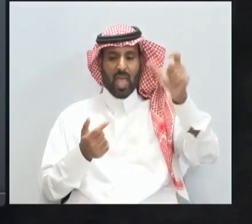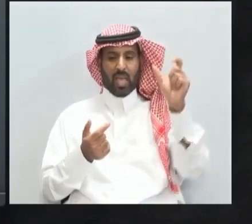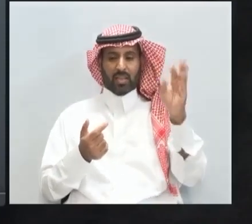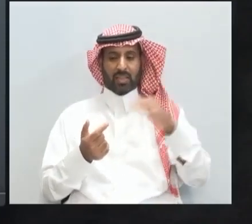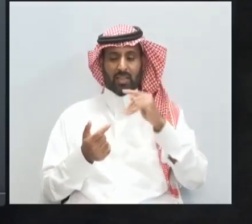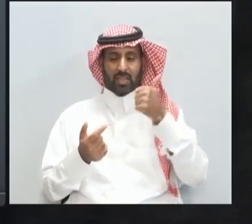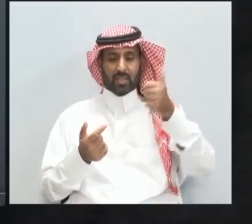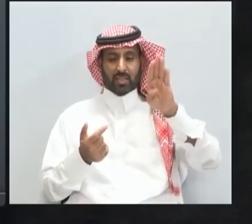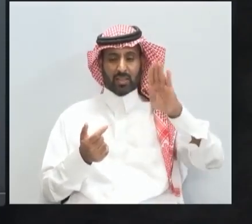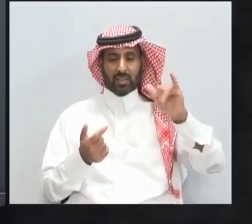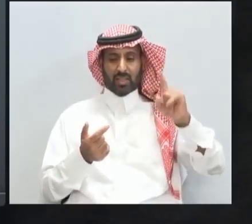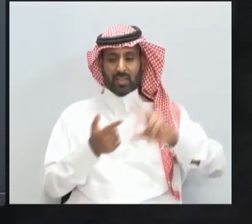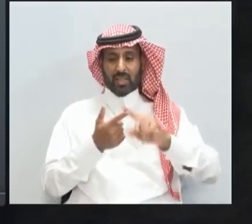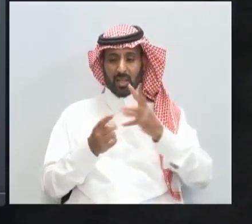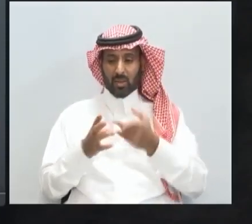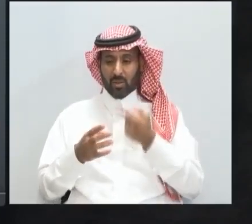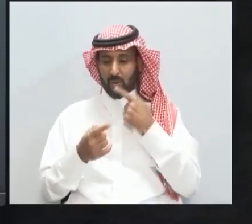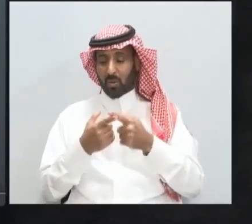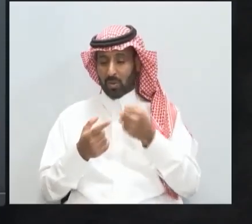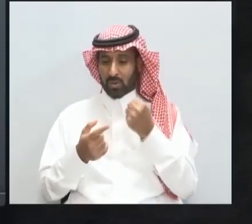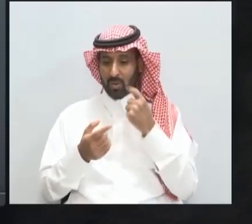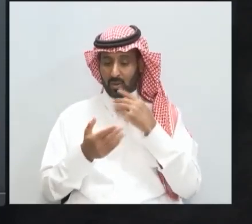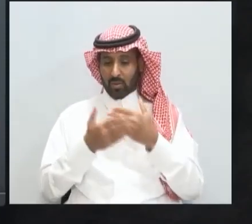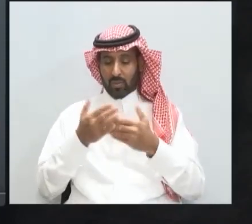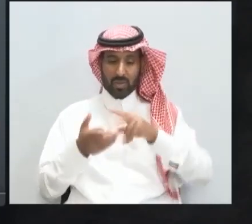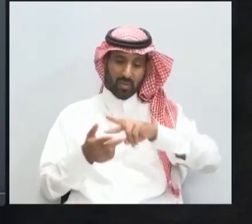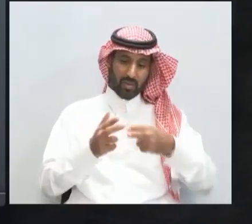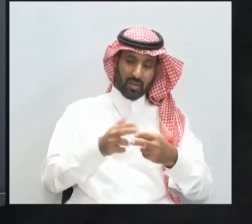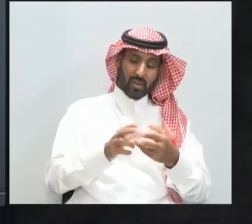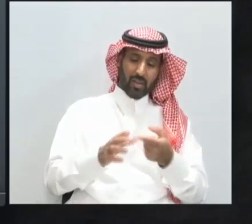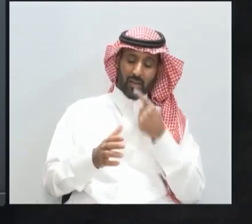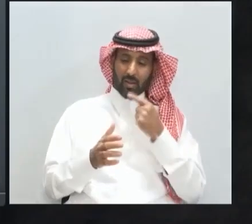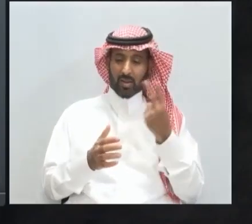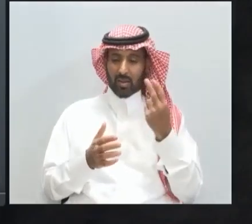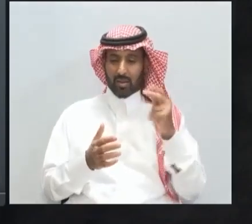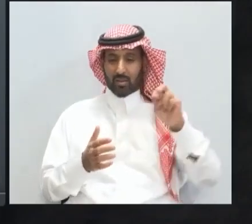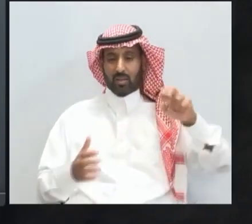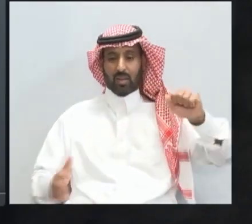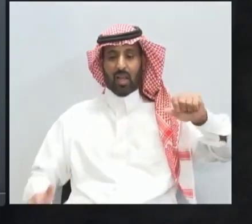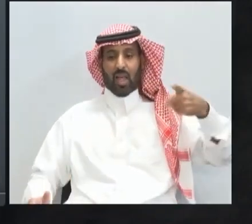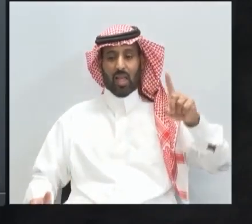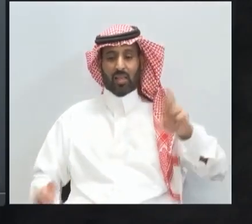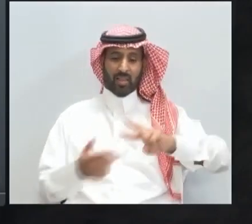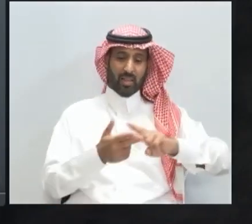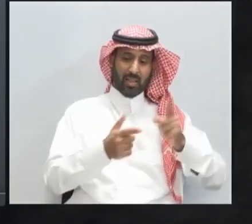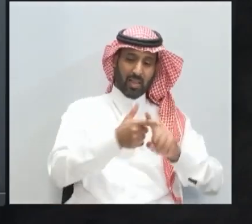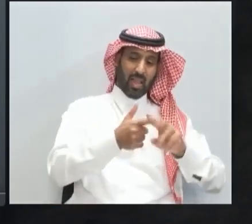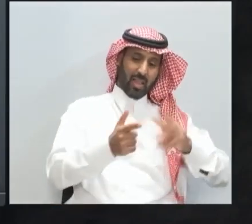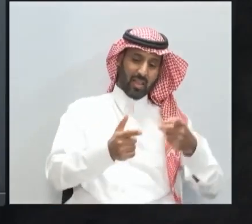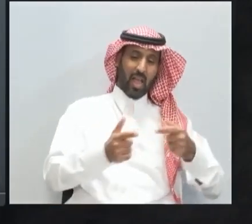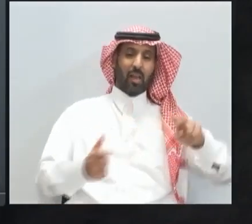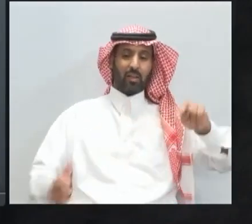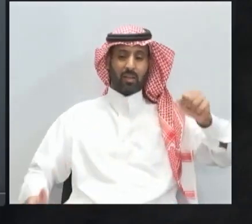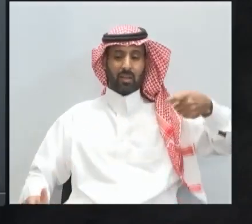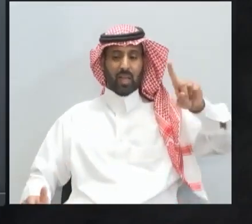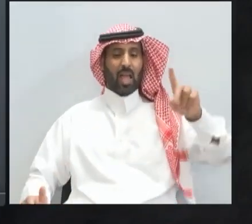العمليه سوف ينتج عنها انتاج مركب طاقه وهو تحويل الناد الى الناد اتش اذا ما قبل حلقه كربس كان هنالك